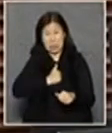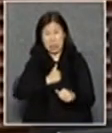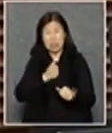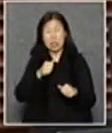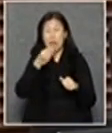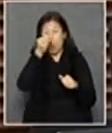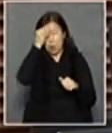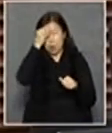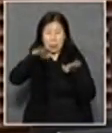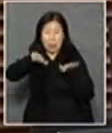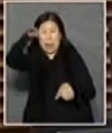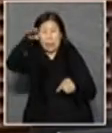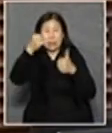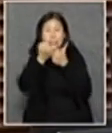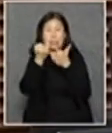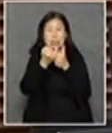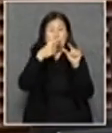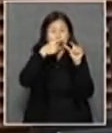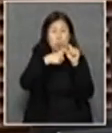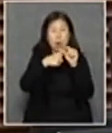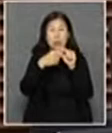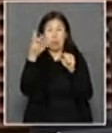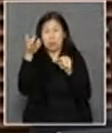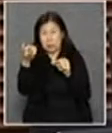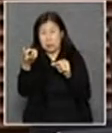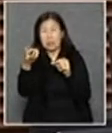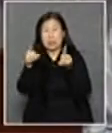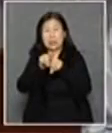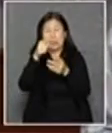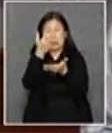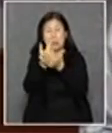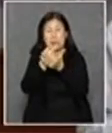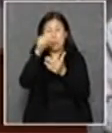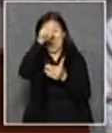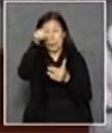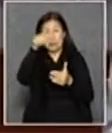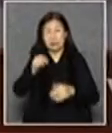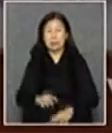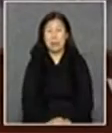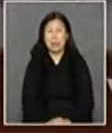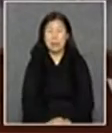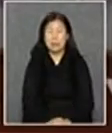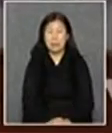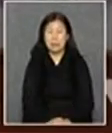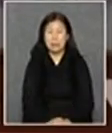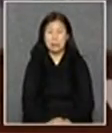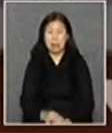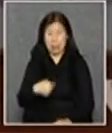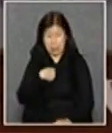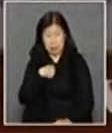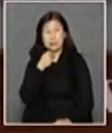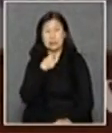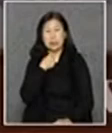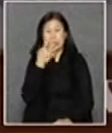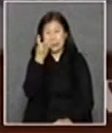差異而在中學、小學裡面是最嚴重的問題。之所以這樣，我們要求小